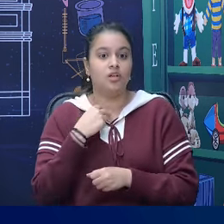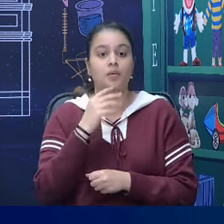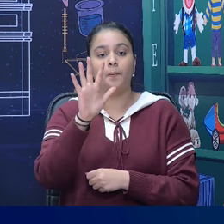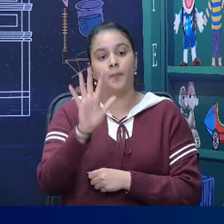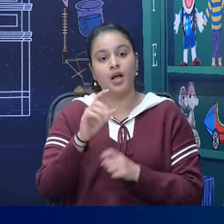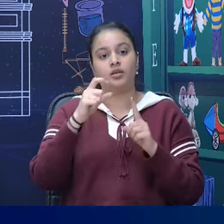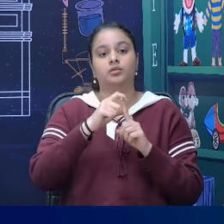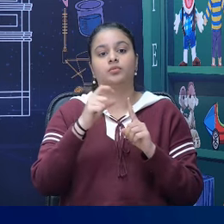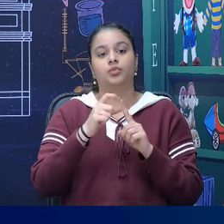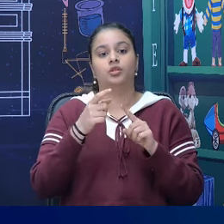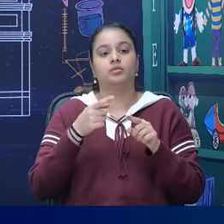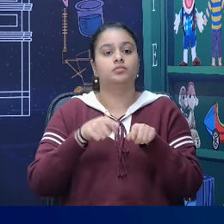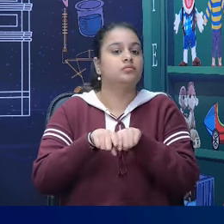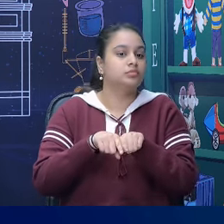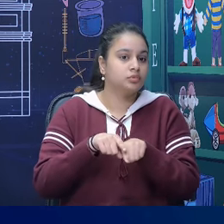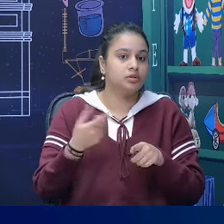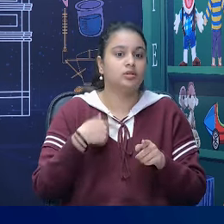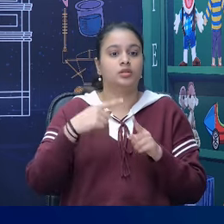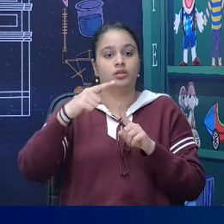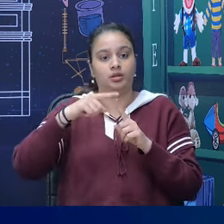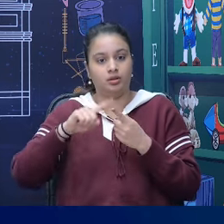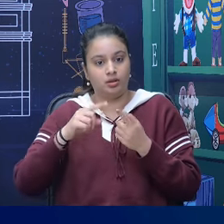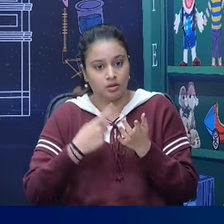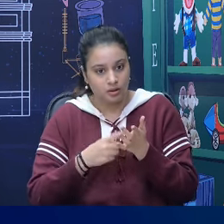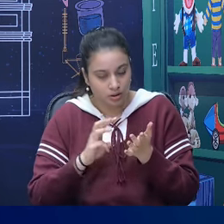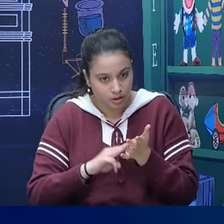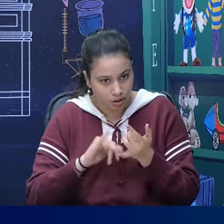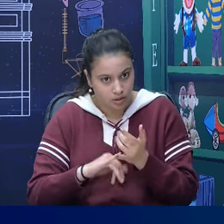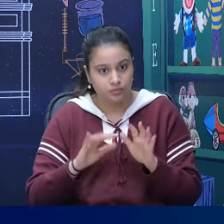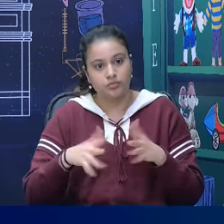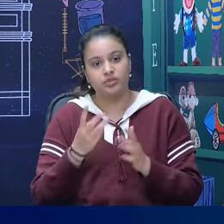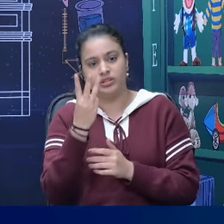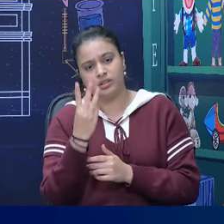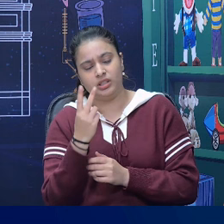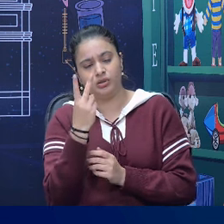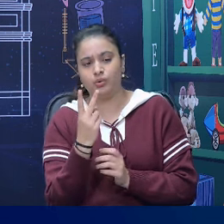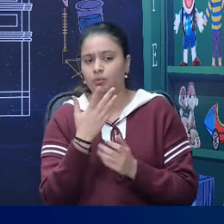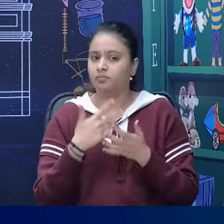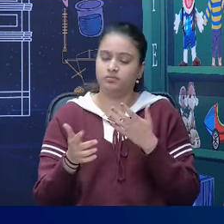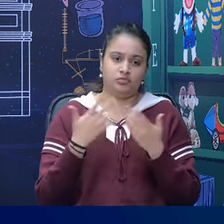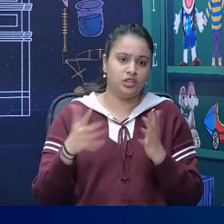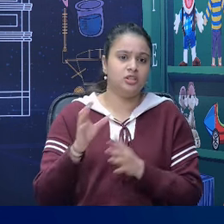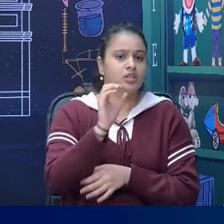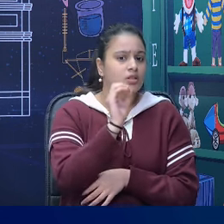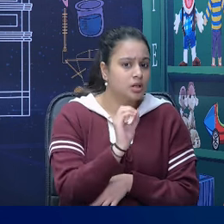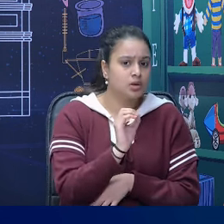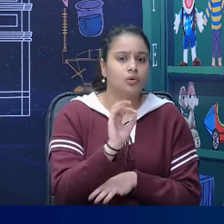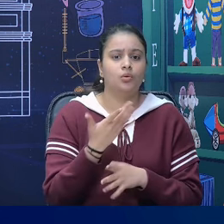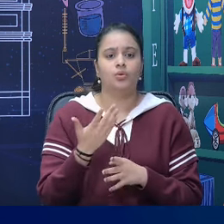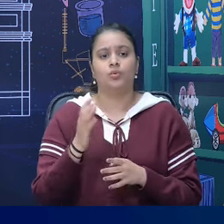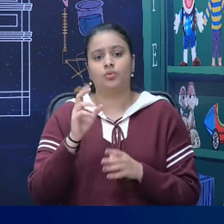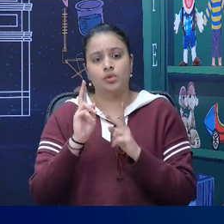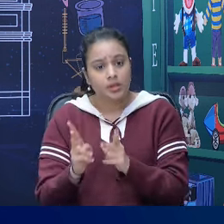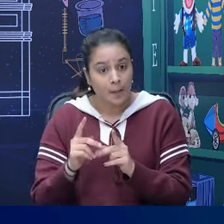पॉलीनोट के एग्जांपल जिसमें टर्म्स भी आए दो टर्म भी हो थ्री टर्म्स भी हो जिसमें जीरो भी आ रहा हो कांस्टेंट